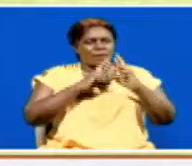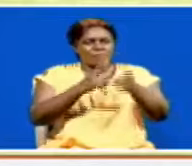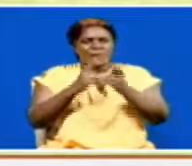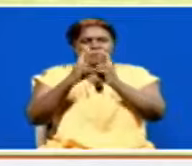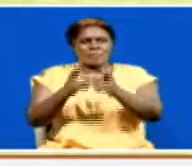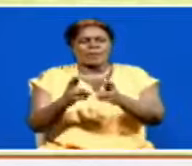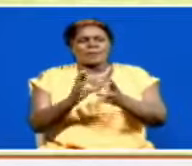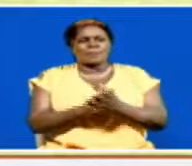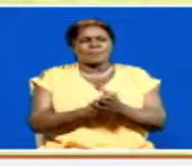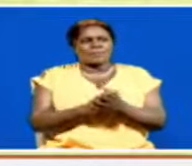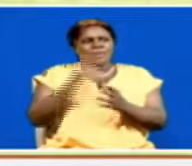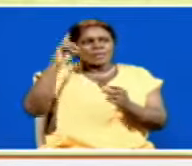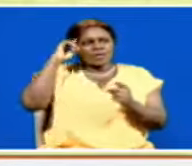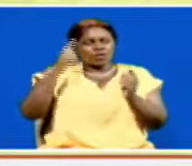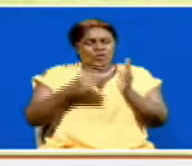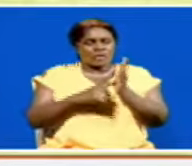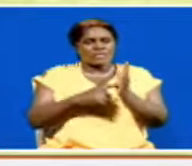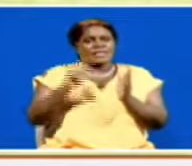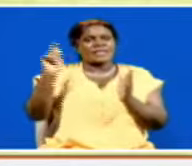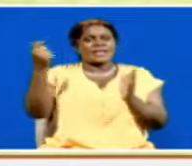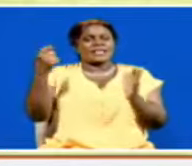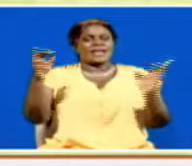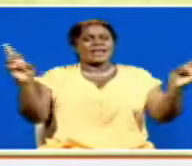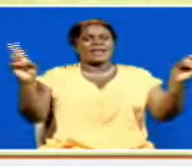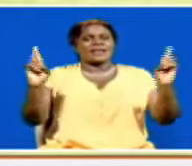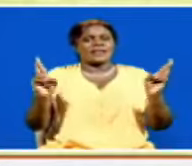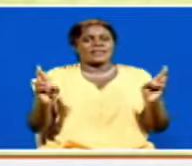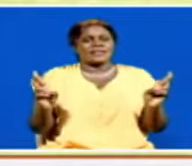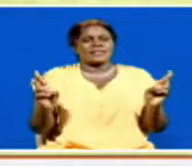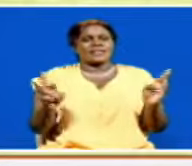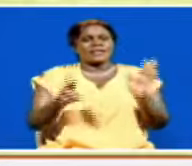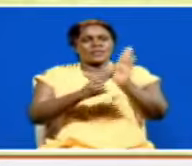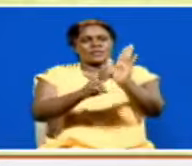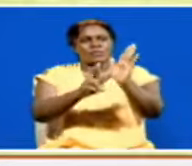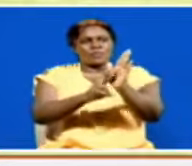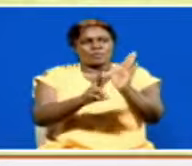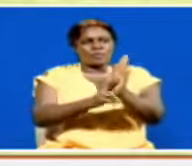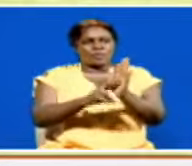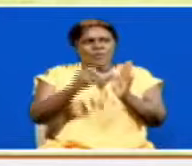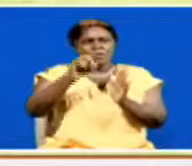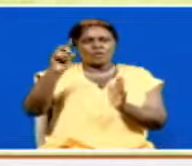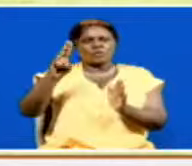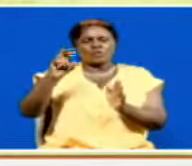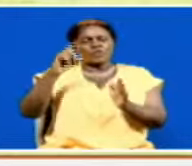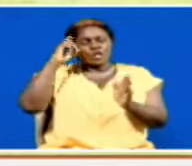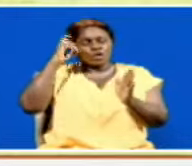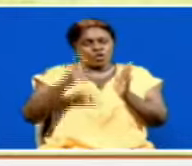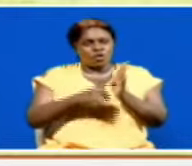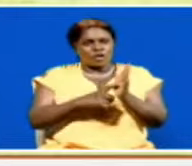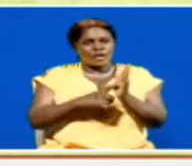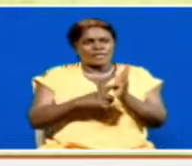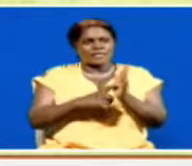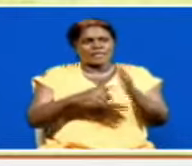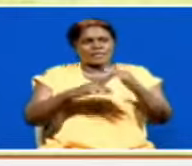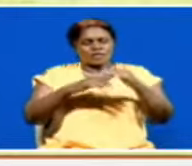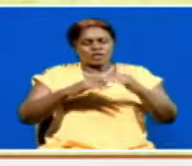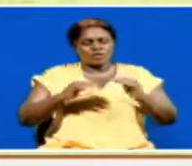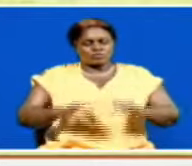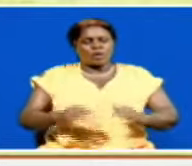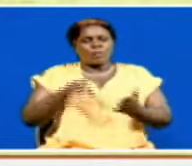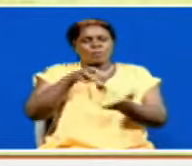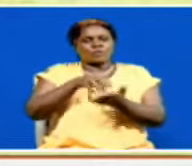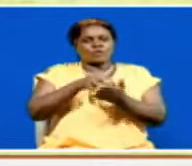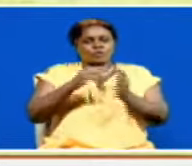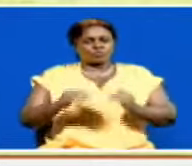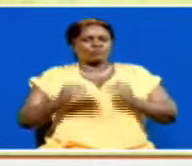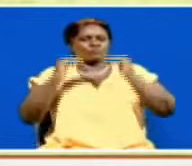vipaji kutambulika. Ni juhudi zinazoonyesha kwamba Kenya iko tayari kuhakikisha kwamba wachezaji wazuri wanaofanya vizuri katika ligi za chini wanapewa nafasi katika